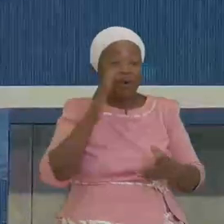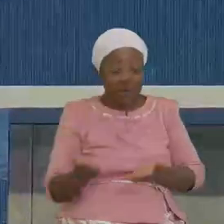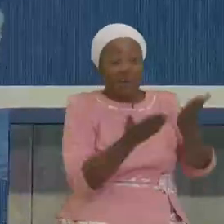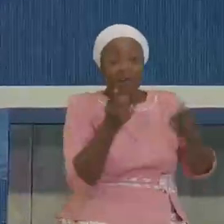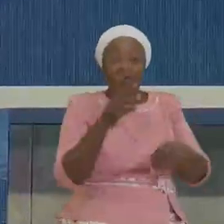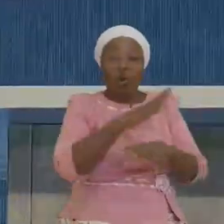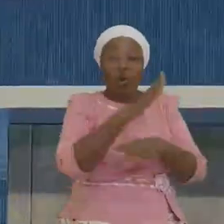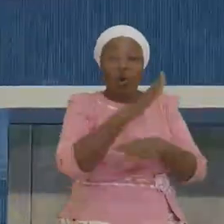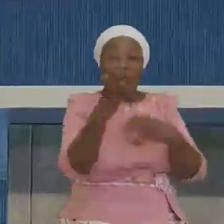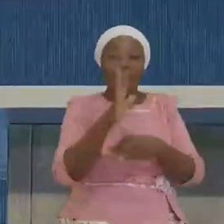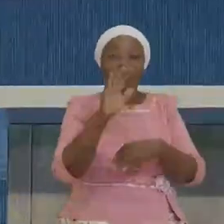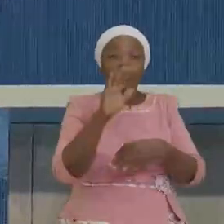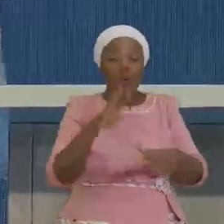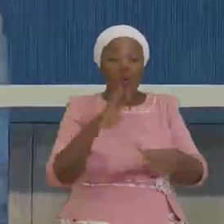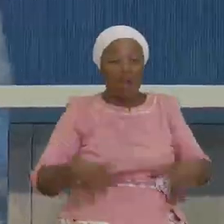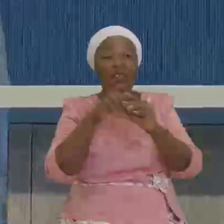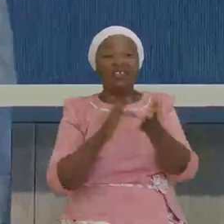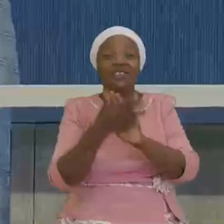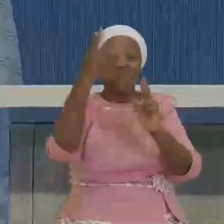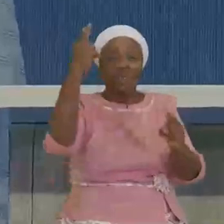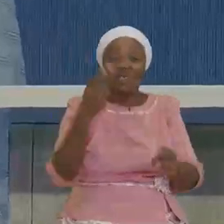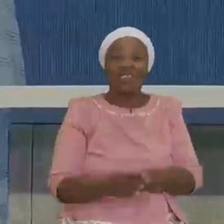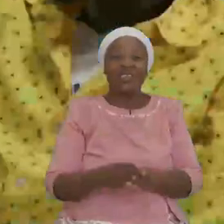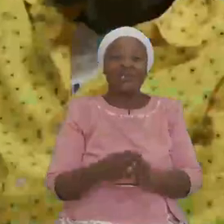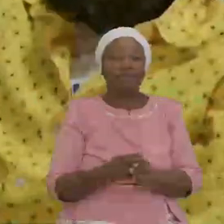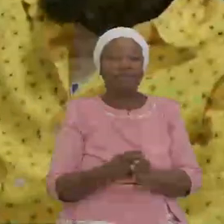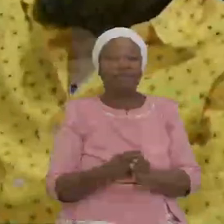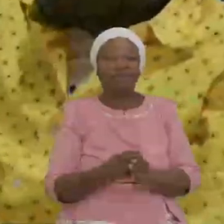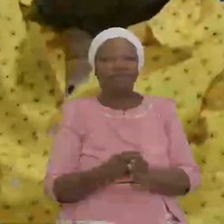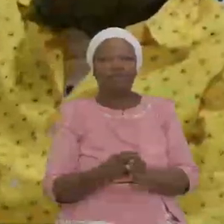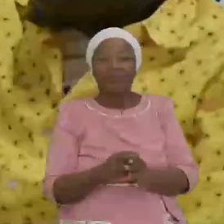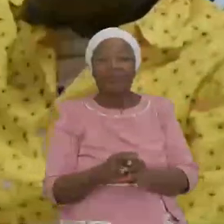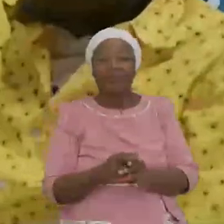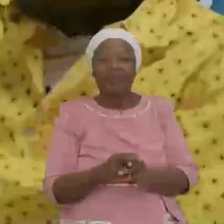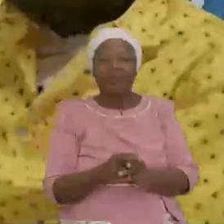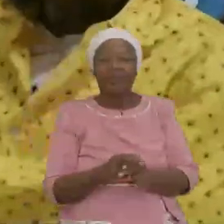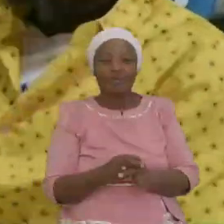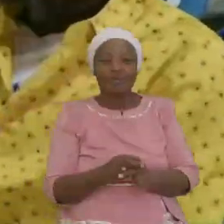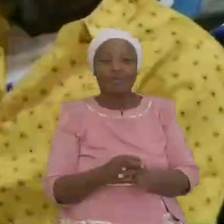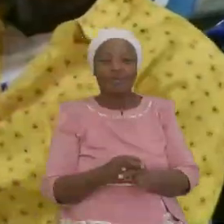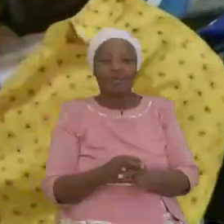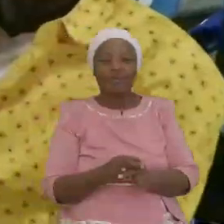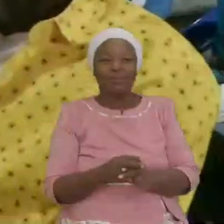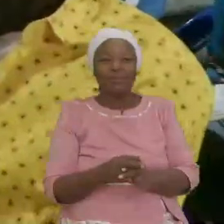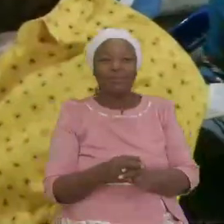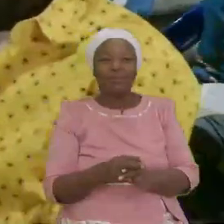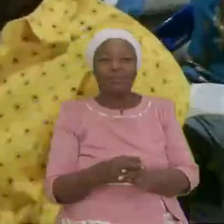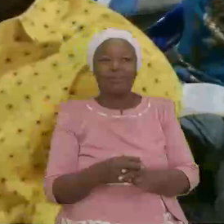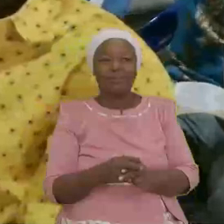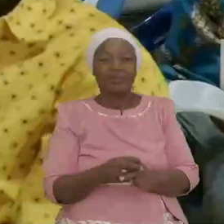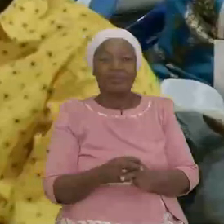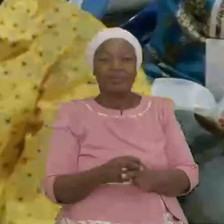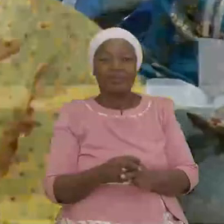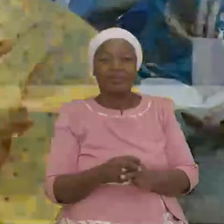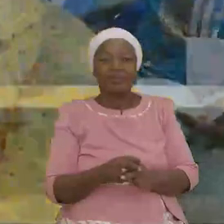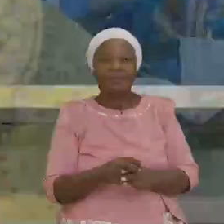Dorénavant, le Seigneur va te porter tout le reste de ta vie au